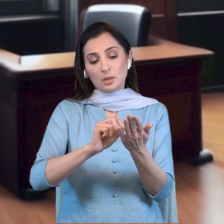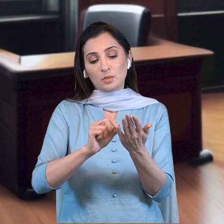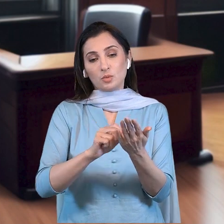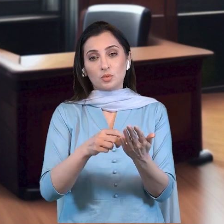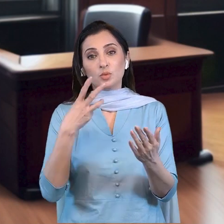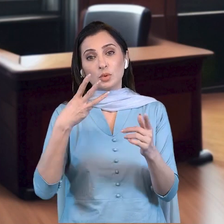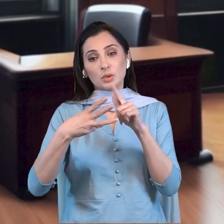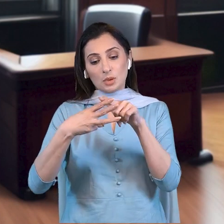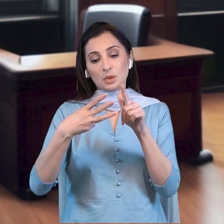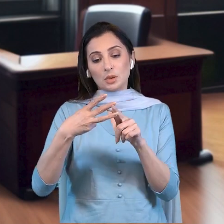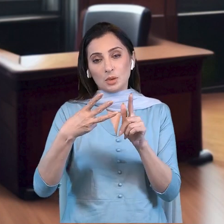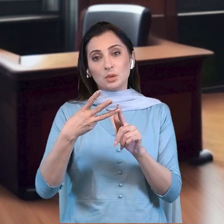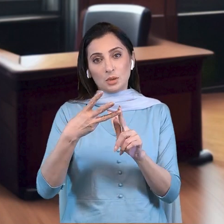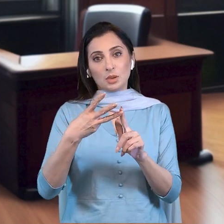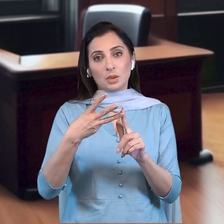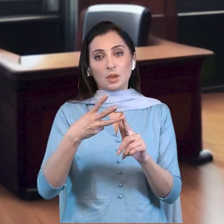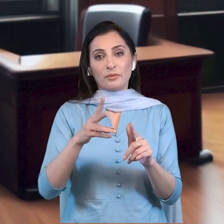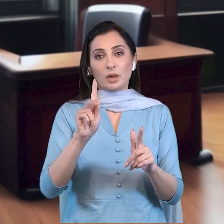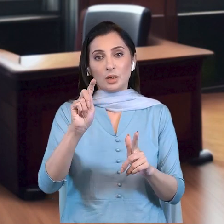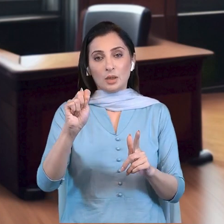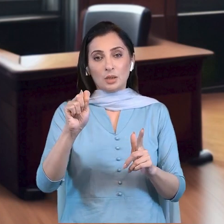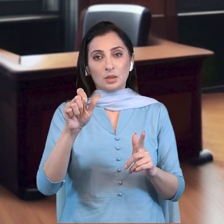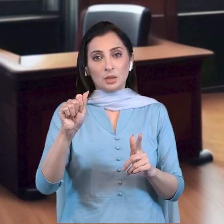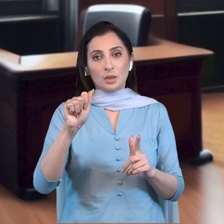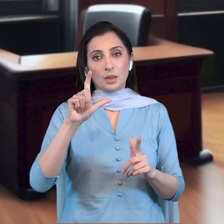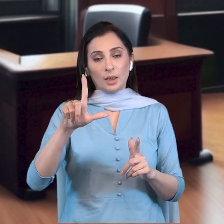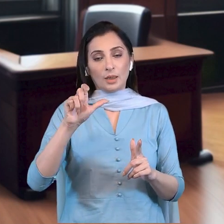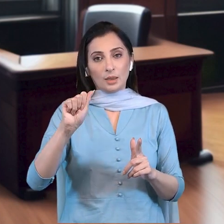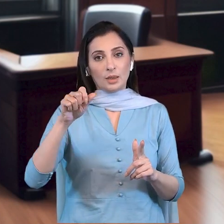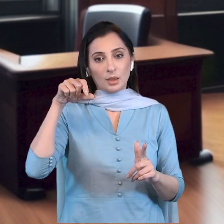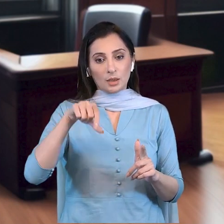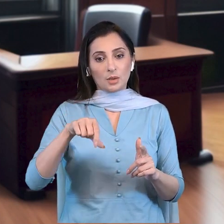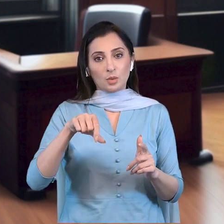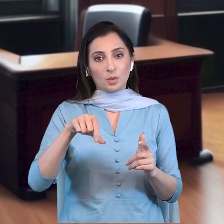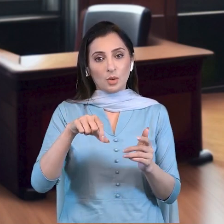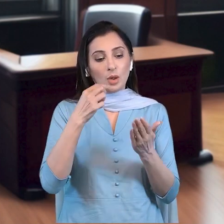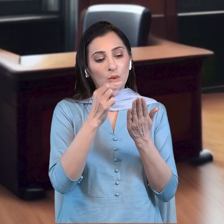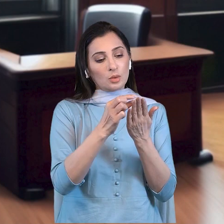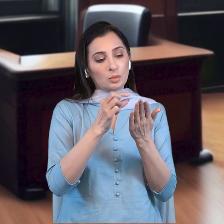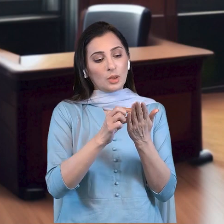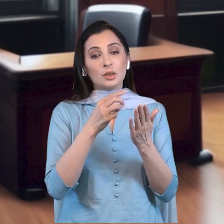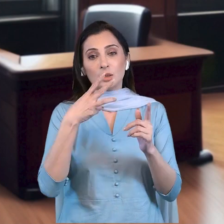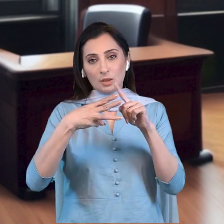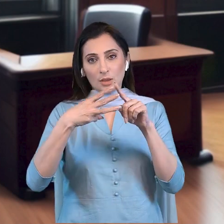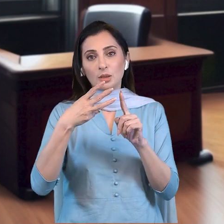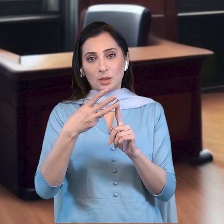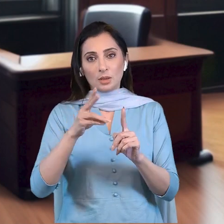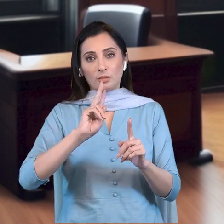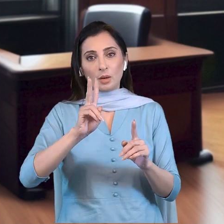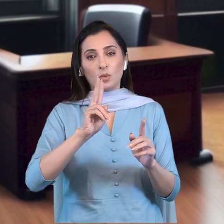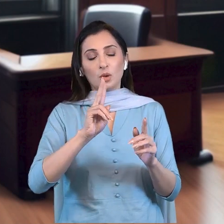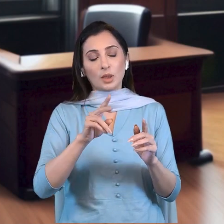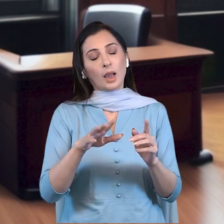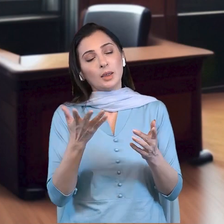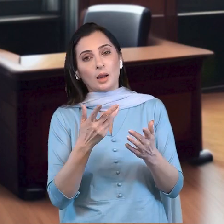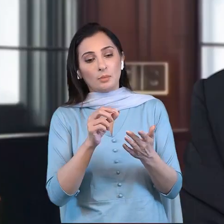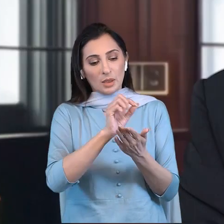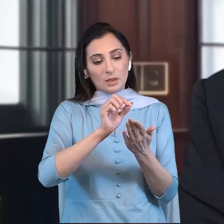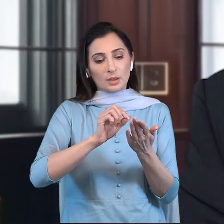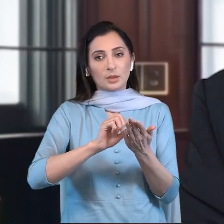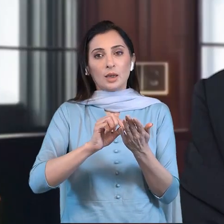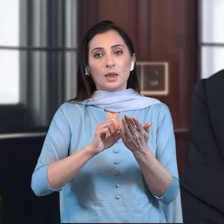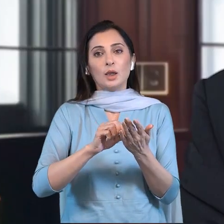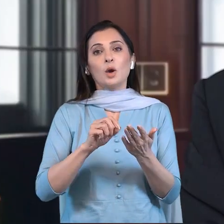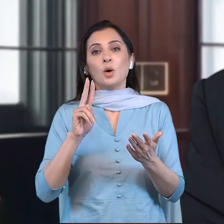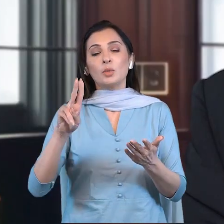بھی ہیئرنگ ہوتی ہے، اور اس کے بعد وہ ایک ڈائیورس سرٹیفکیٹ ایشو ہوتا ہے. جو ڈائیورس سرٹیفکیٹ ہوتا ہے